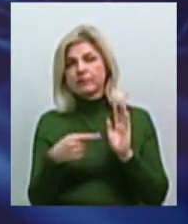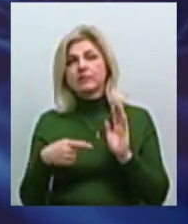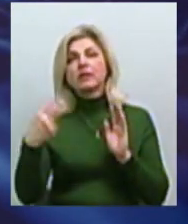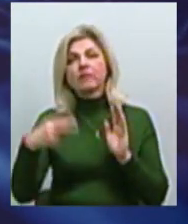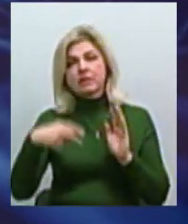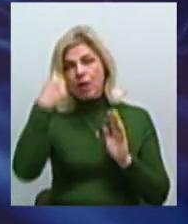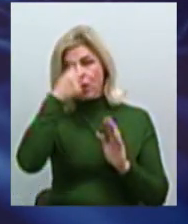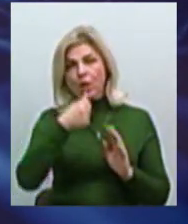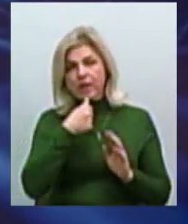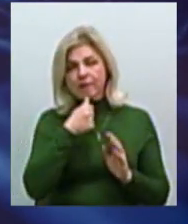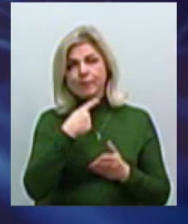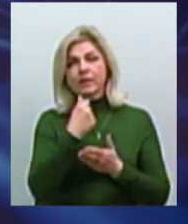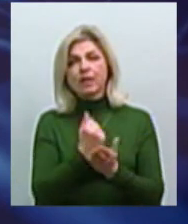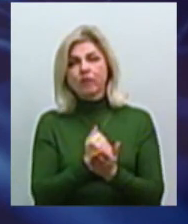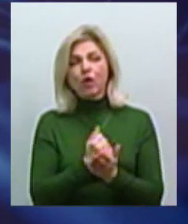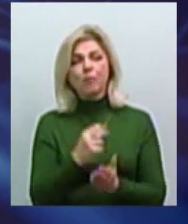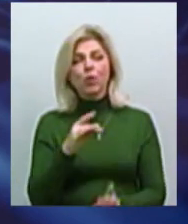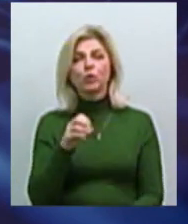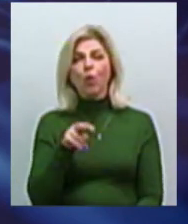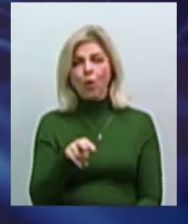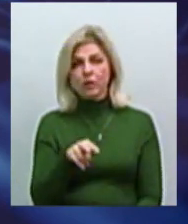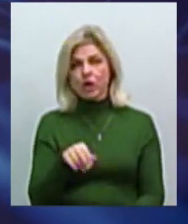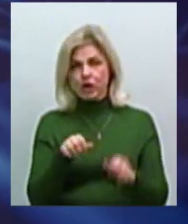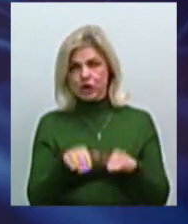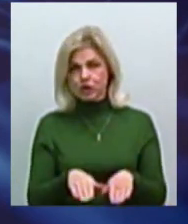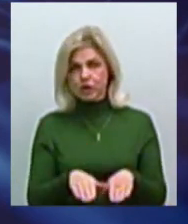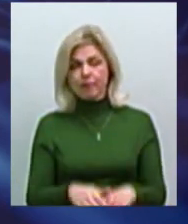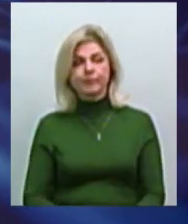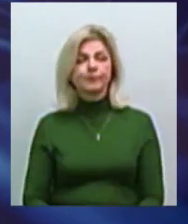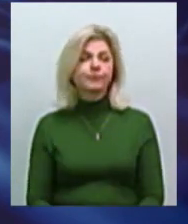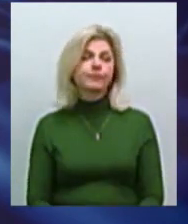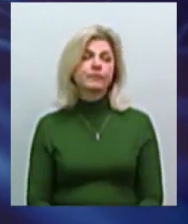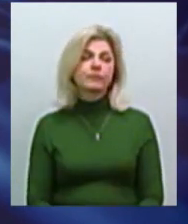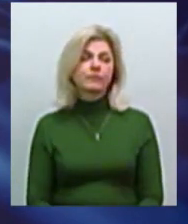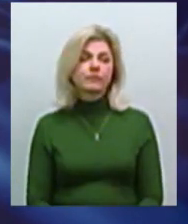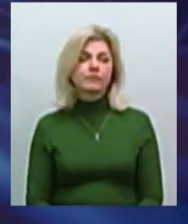2019-2020 років, затвердженого протокольним рішенням. Так, це